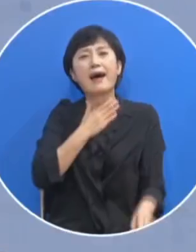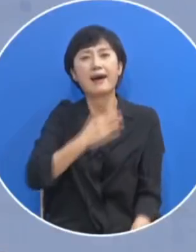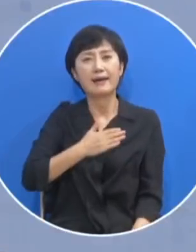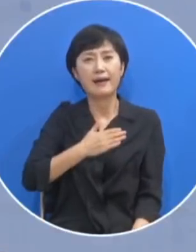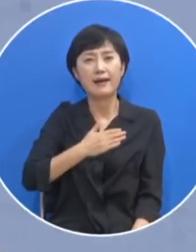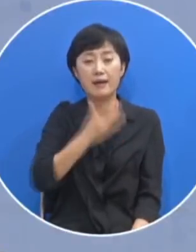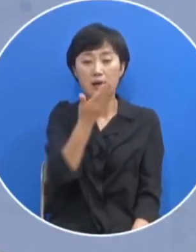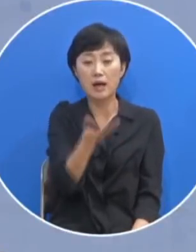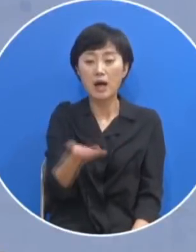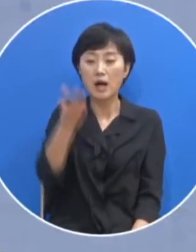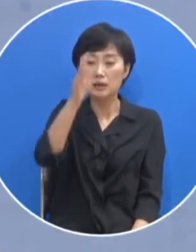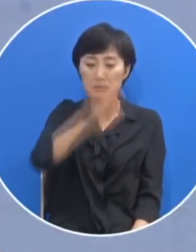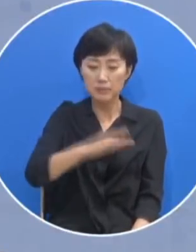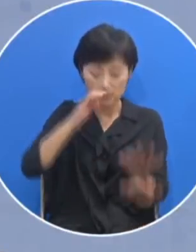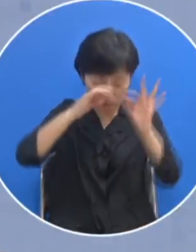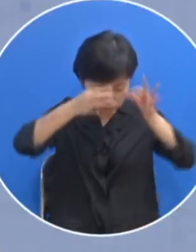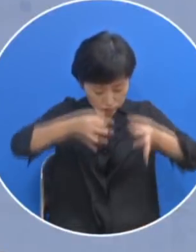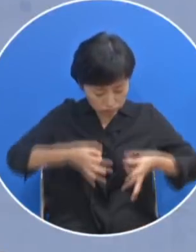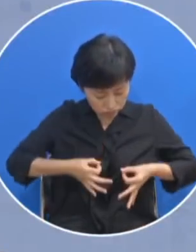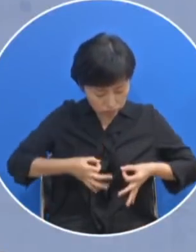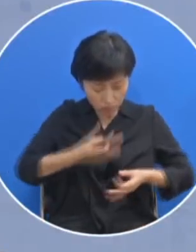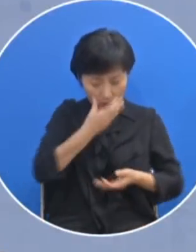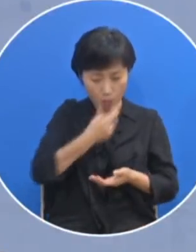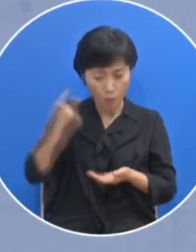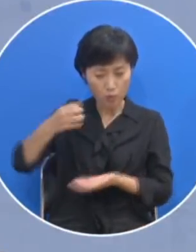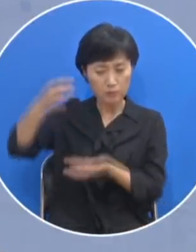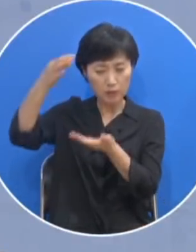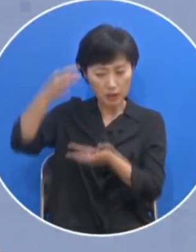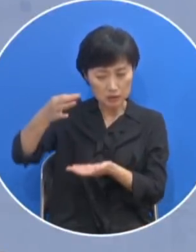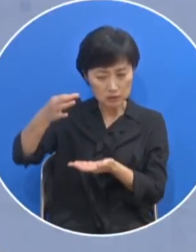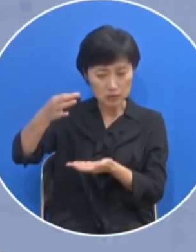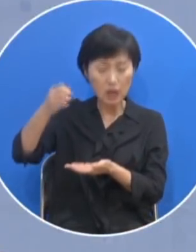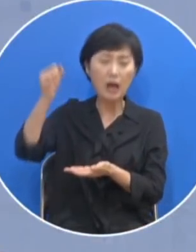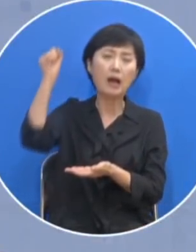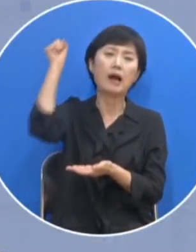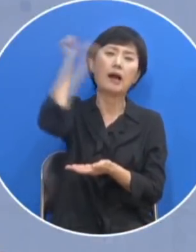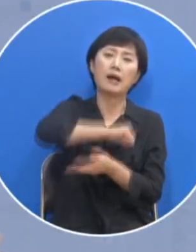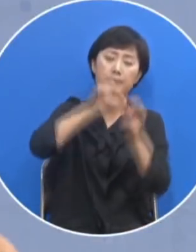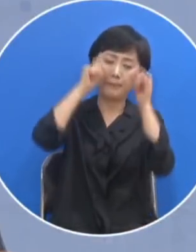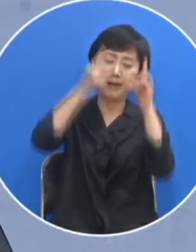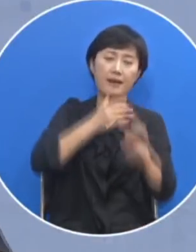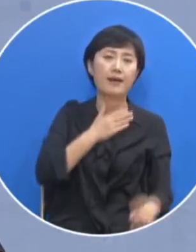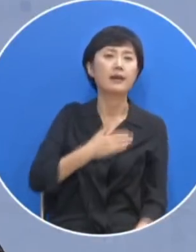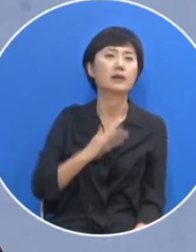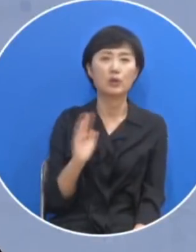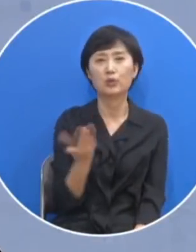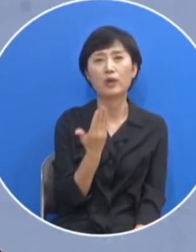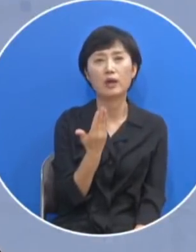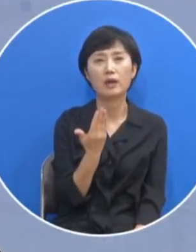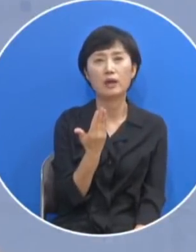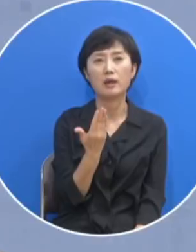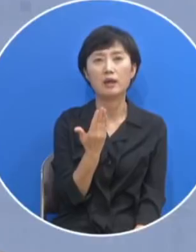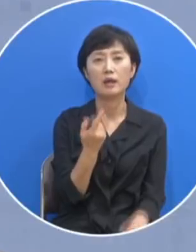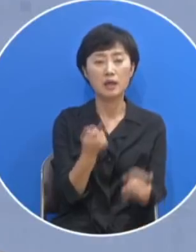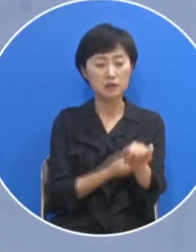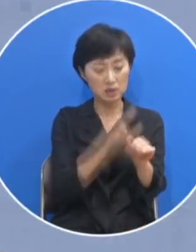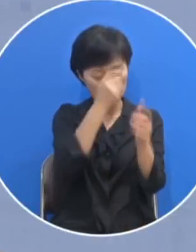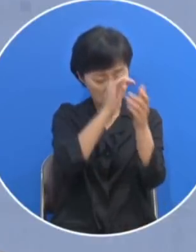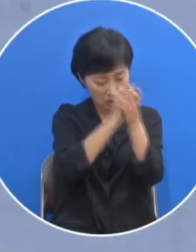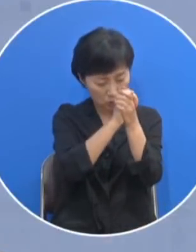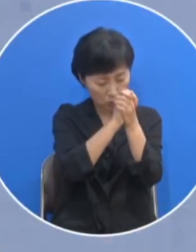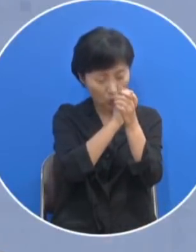내가 은마 멍이 같이 있다는 걸 알게 되는 거죠 이 잃는 뜯고 있네요 하하 mn 돼 이때